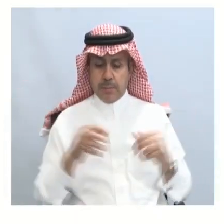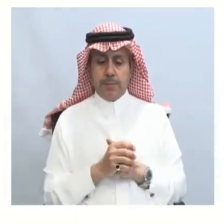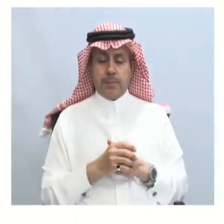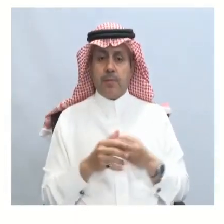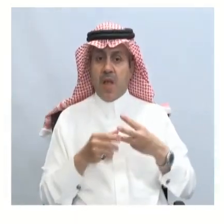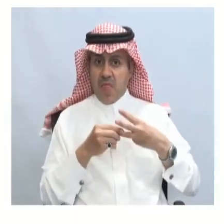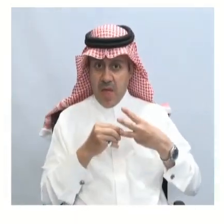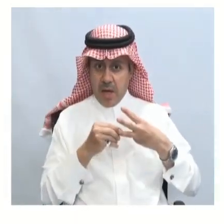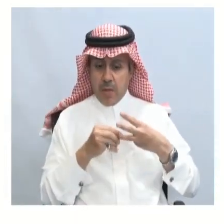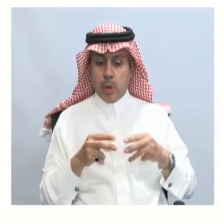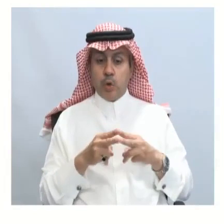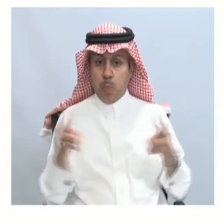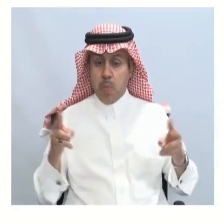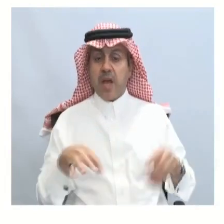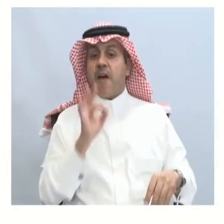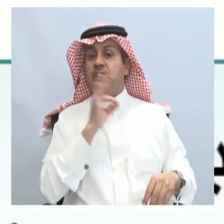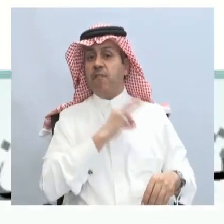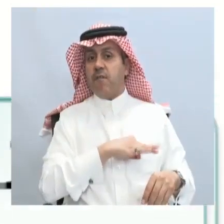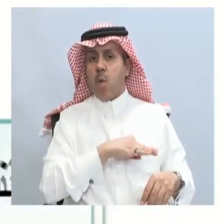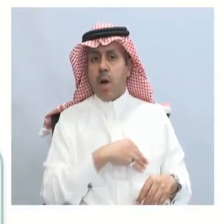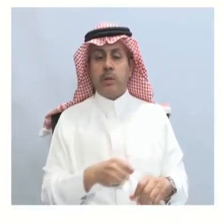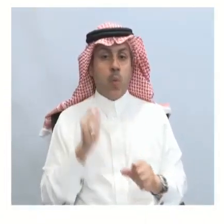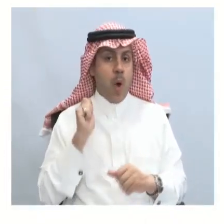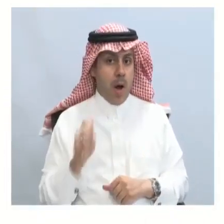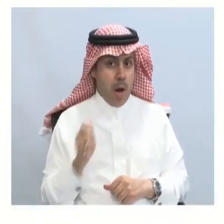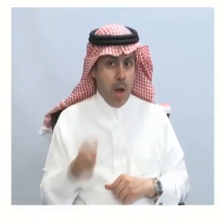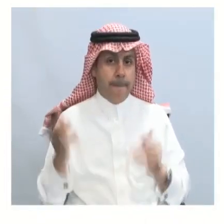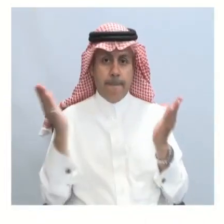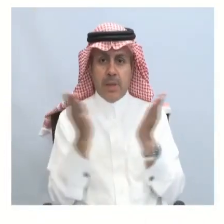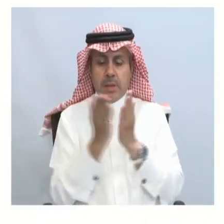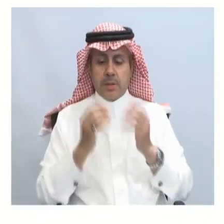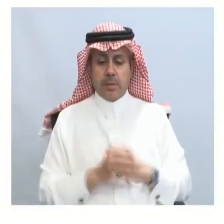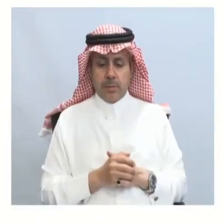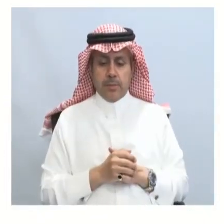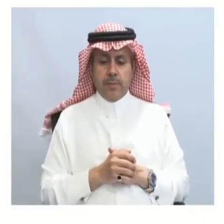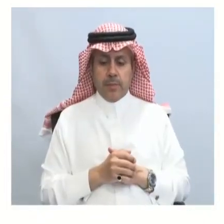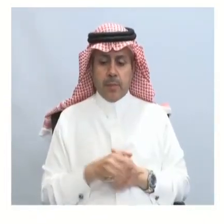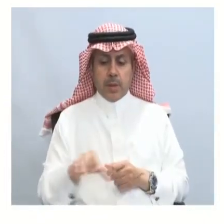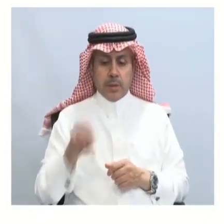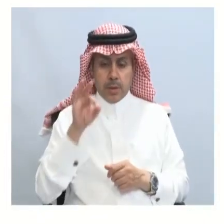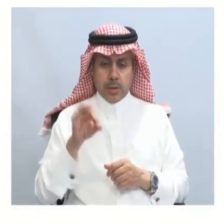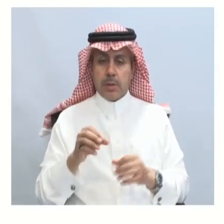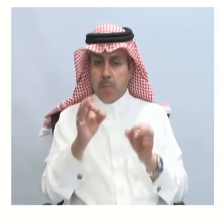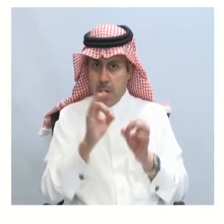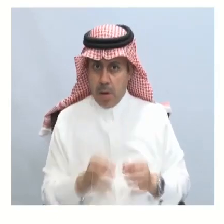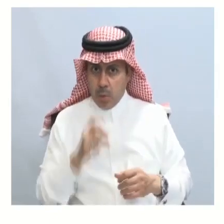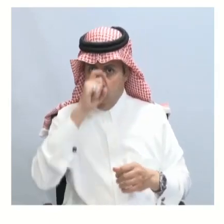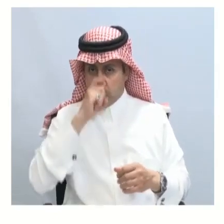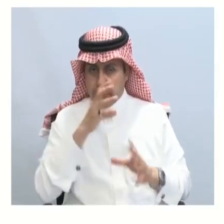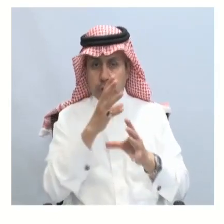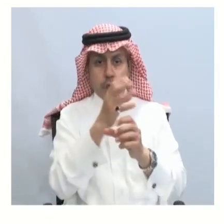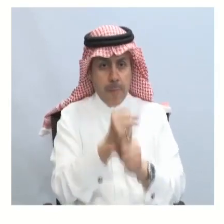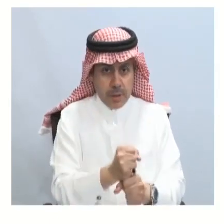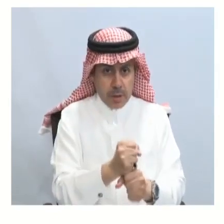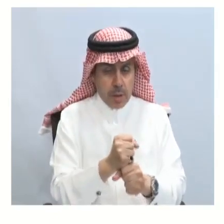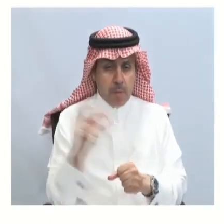وايضا تبين فوائد واحكام ايات الدرس وكذلك تستنبط من الايات ما يدل على وجوب التمسك بالاسلام في